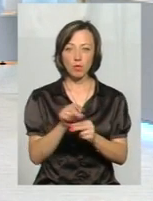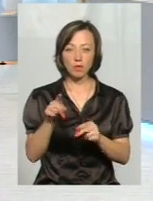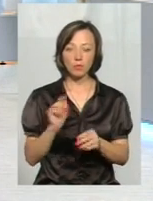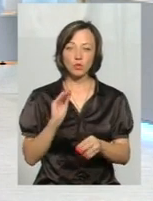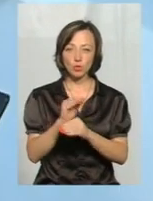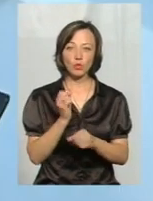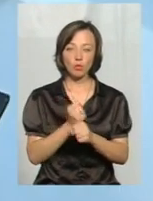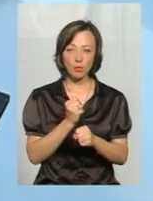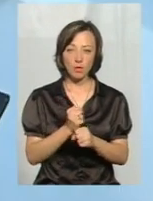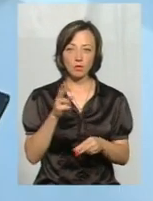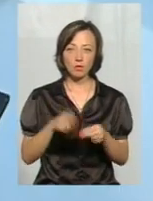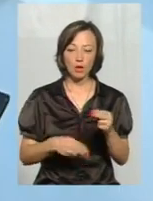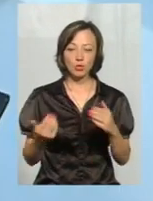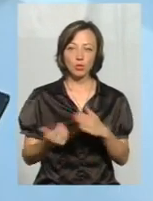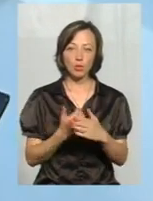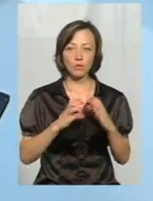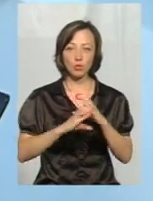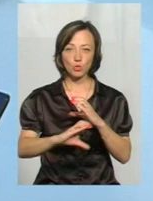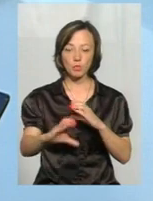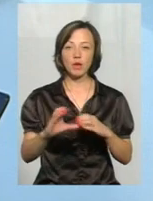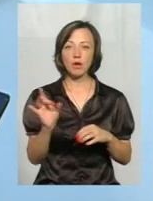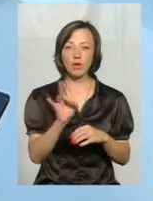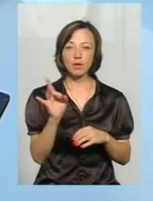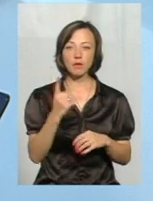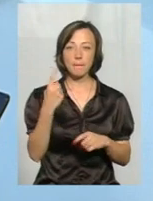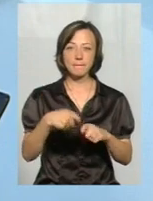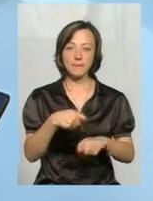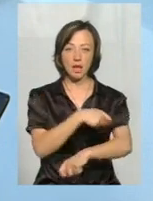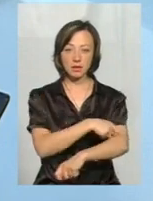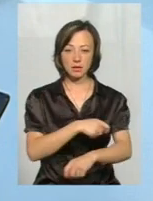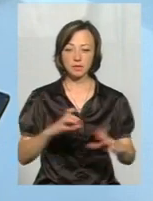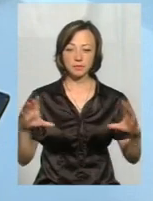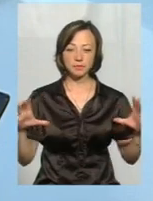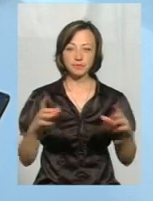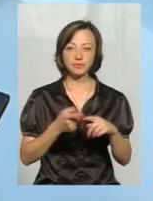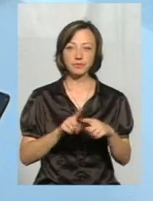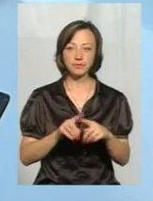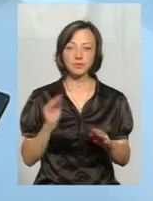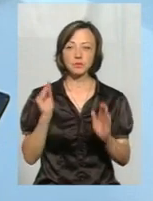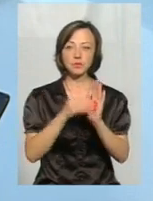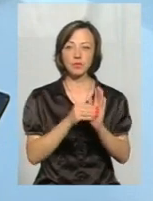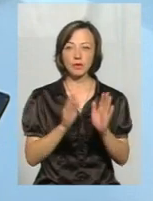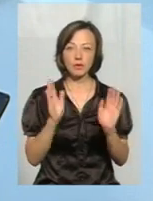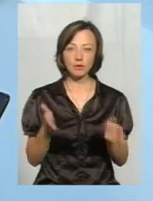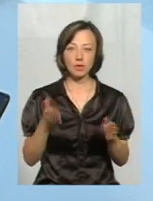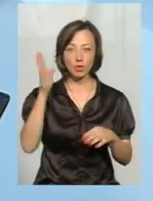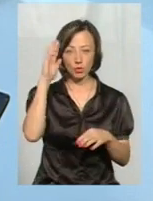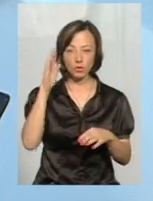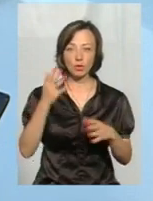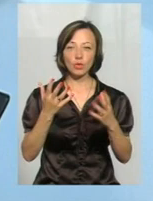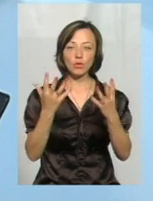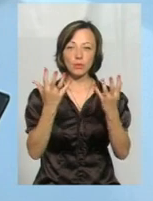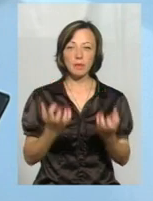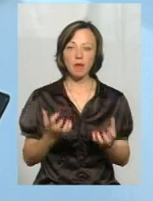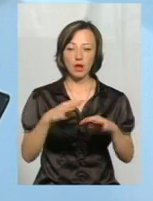доробимо ці роботи, проложили новий трубопровод діаметром метр, поставимо ще додаткові дощоприймальні решітки,